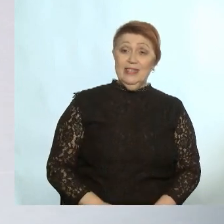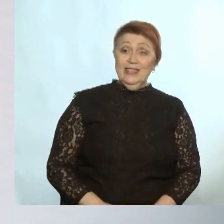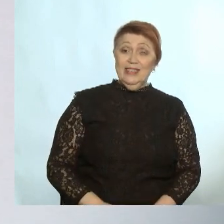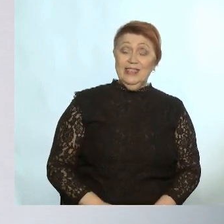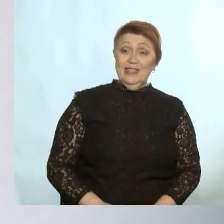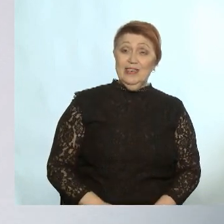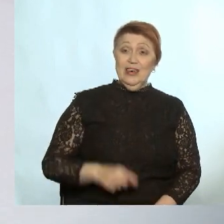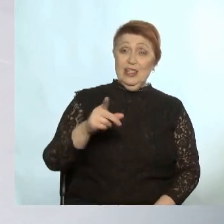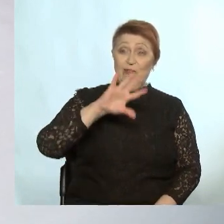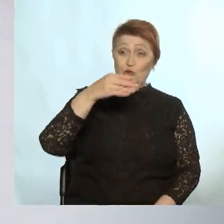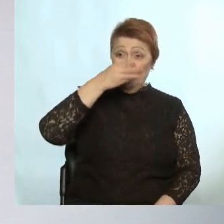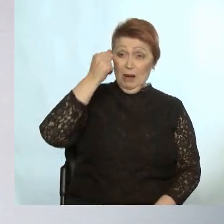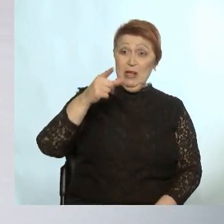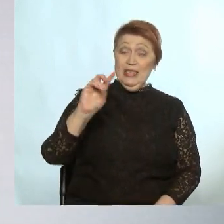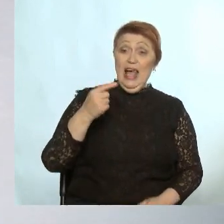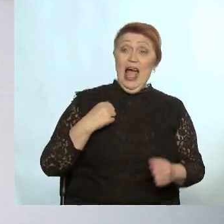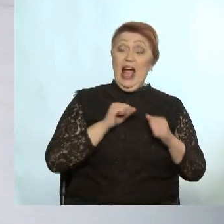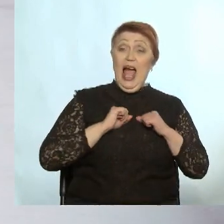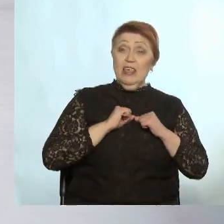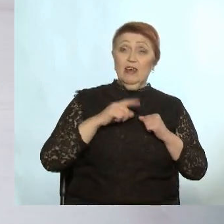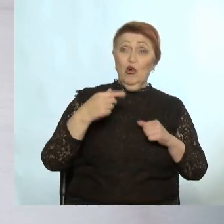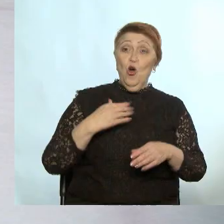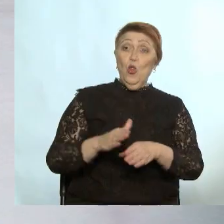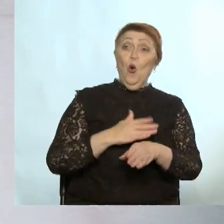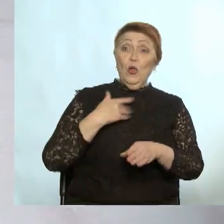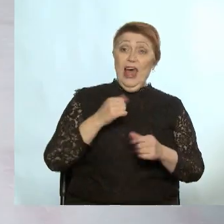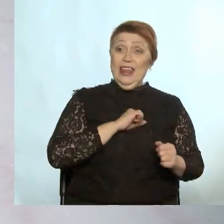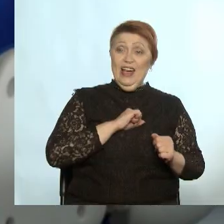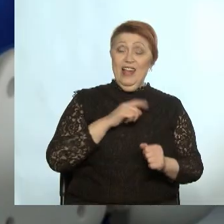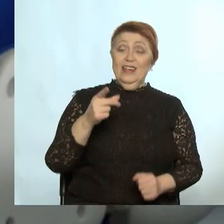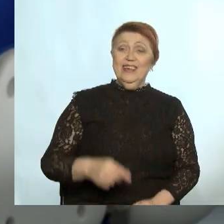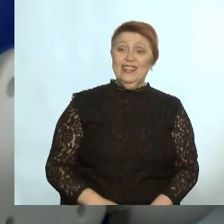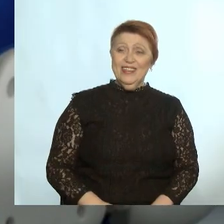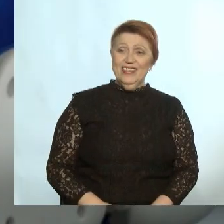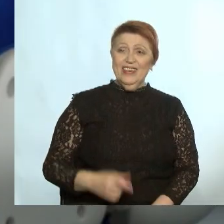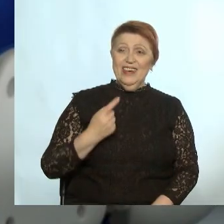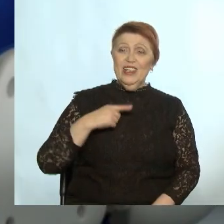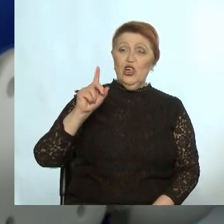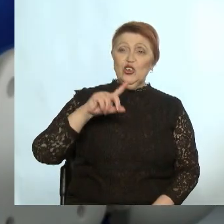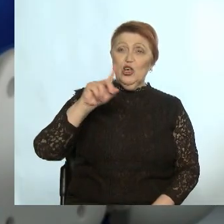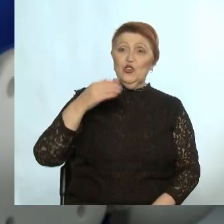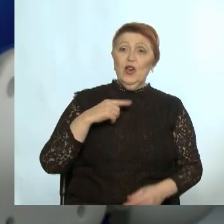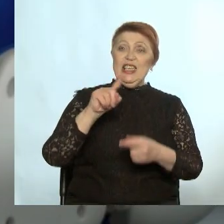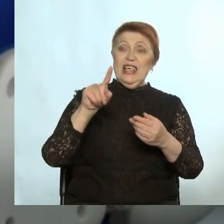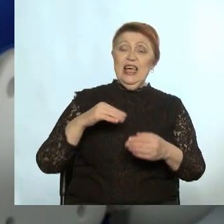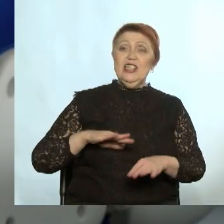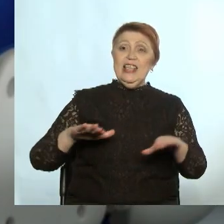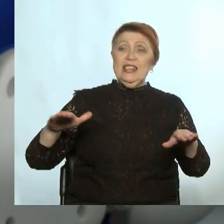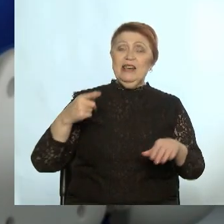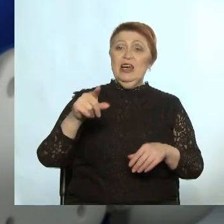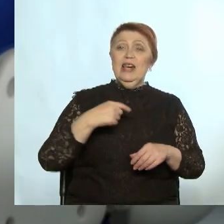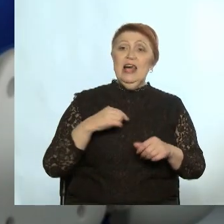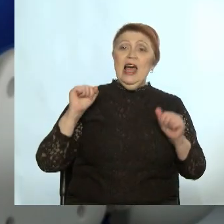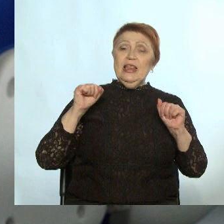хочешь? Что, забыл все за каникулы, что ли? Долго отдыхали? Я считаю вообще, что задача детского тренера – это